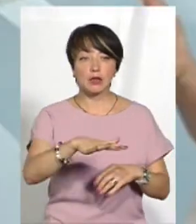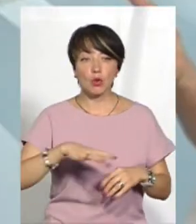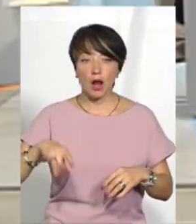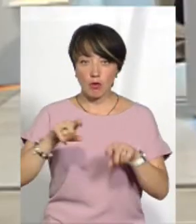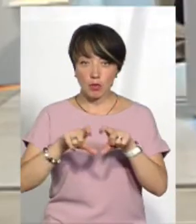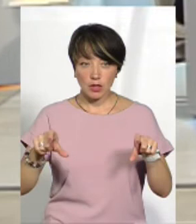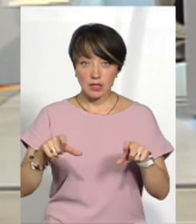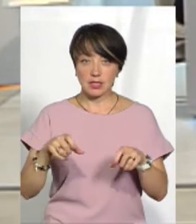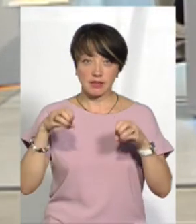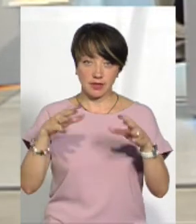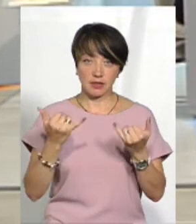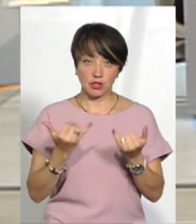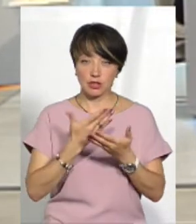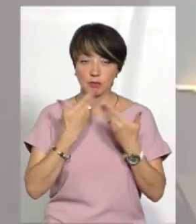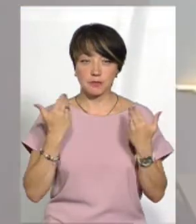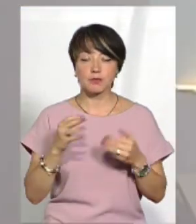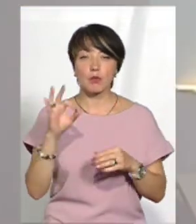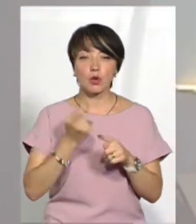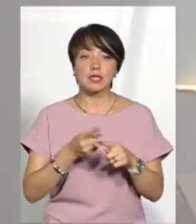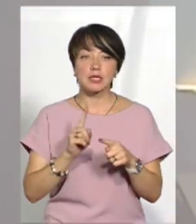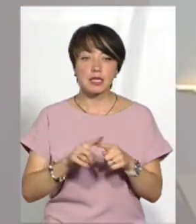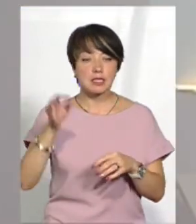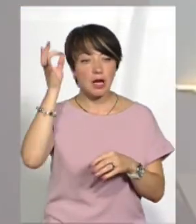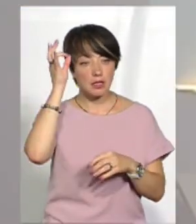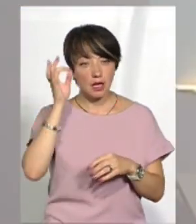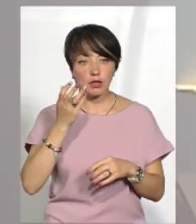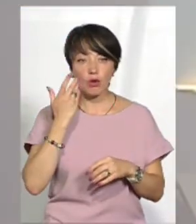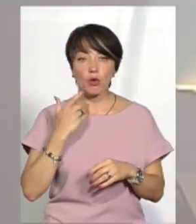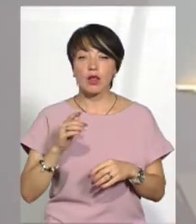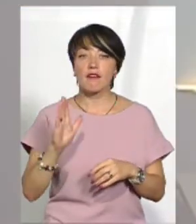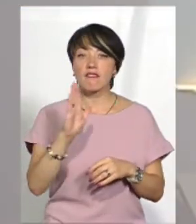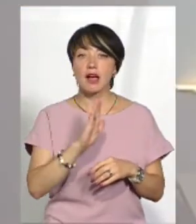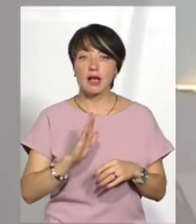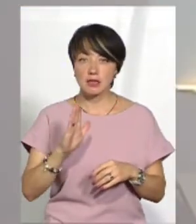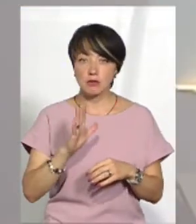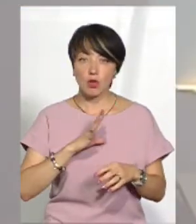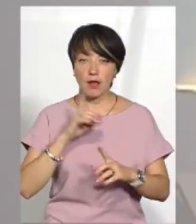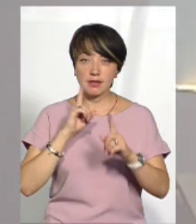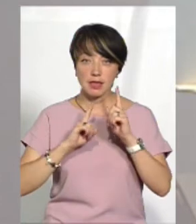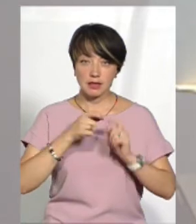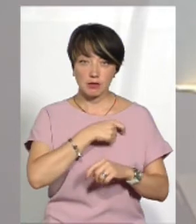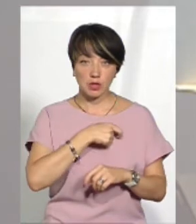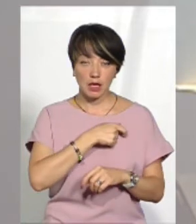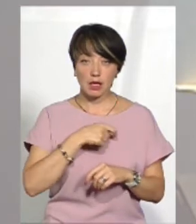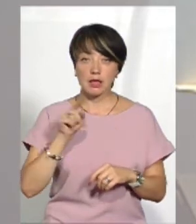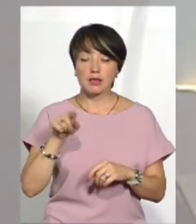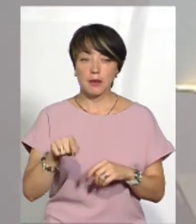аеропорту. Ми світла з вами сьогодні ще не маємо. Хочу про це якраз згадати, коли у березні була сесія, і